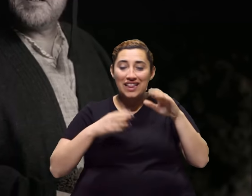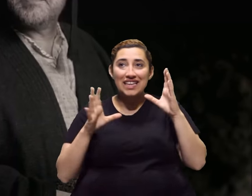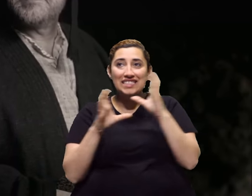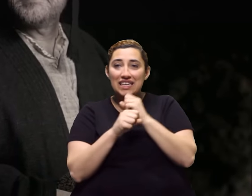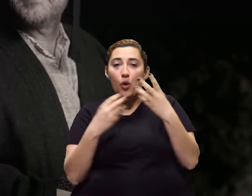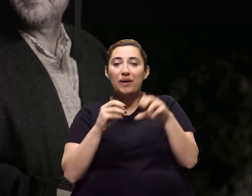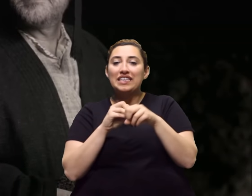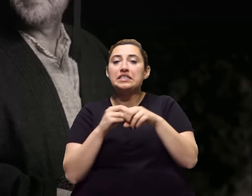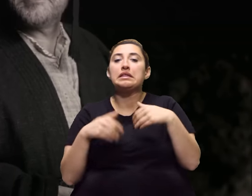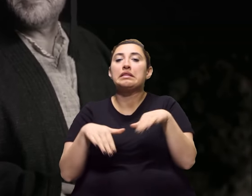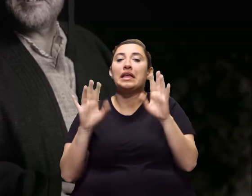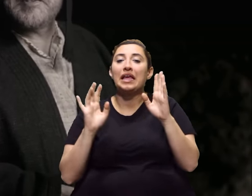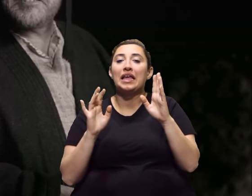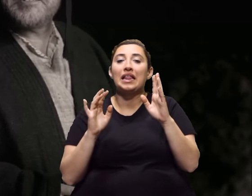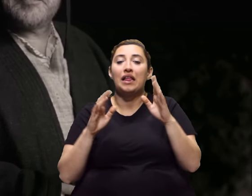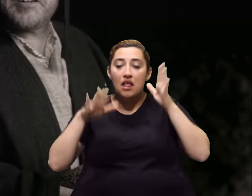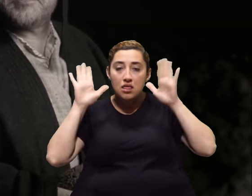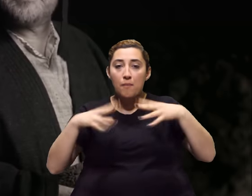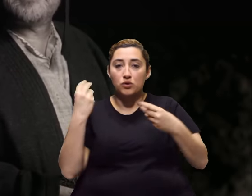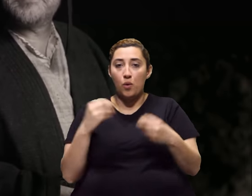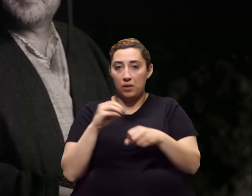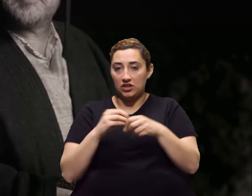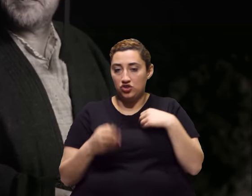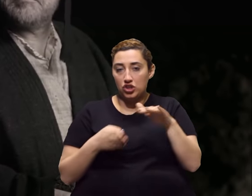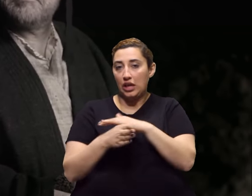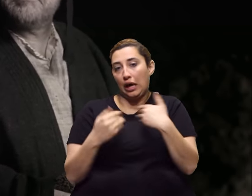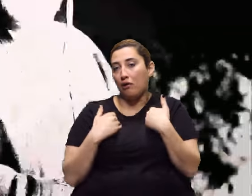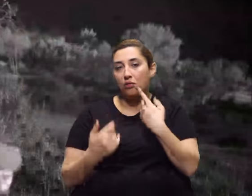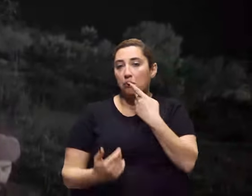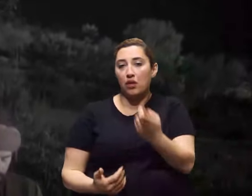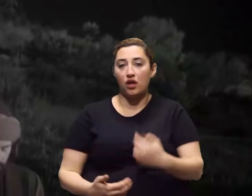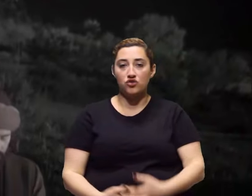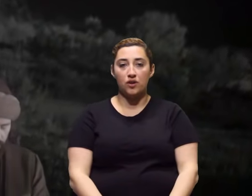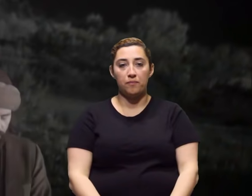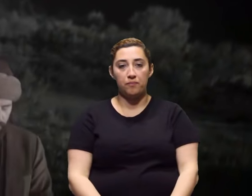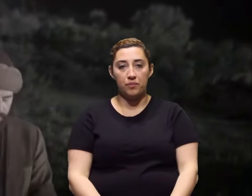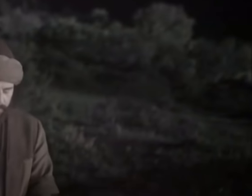için değil, ikindi namazını kılmak için girdim derim.